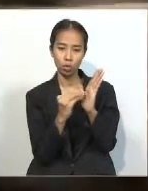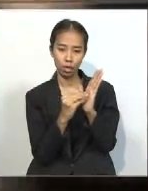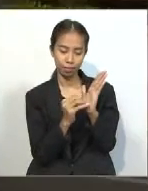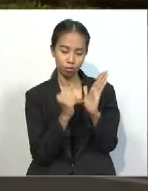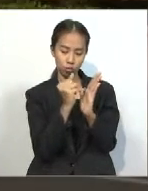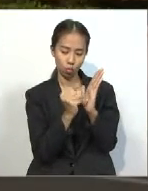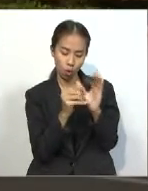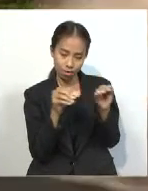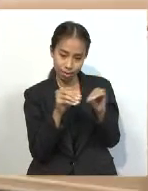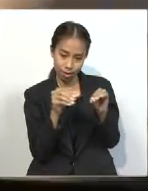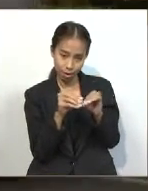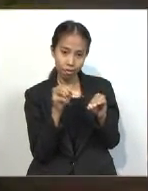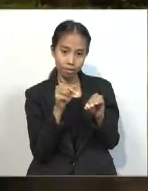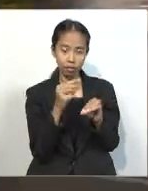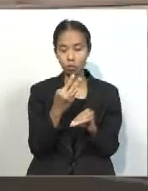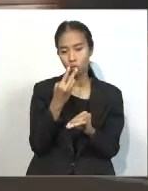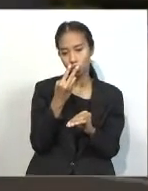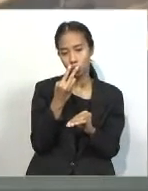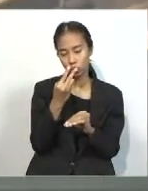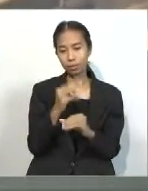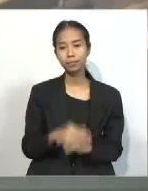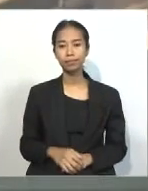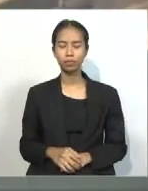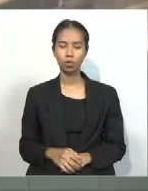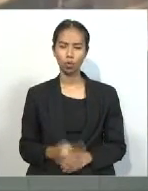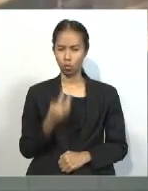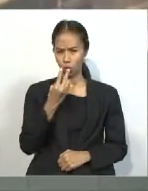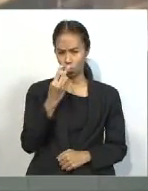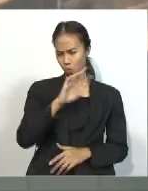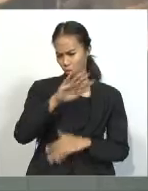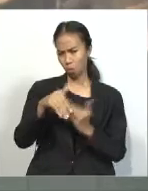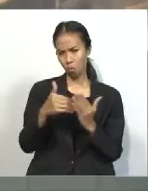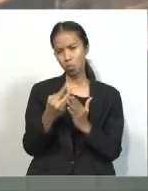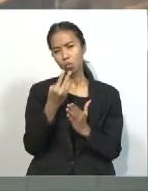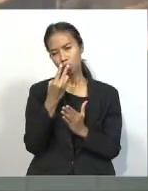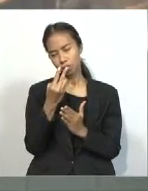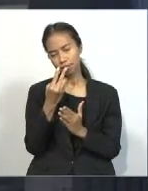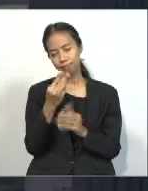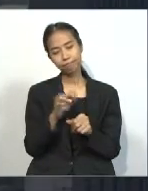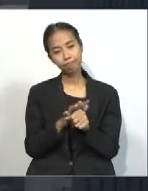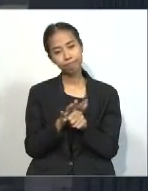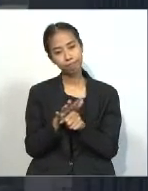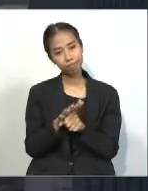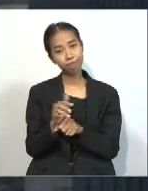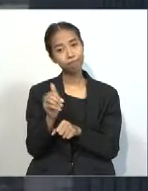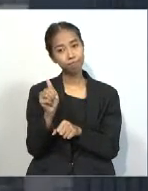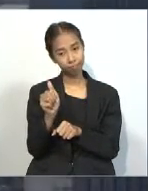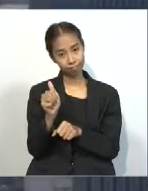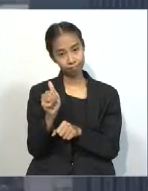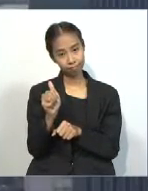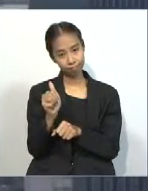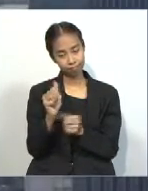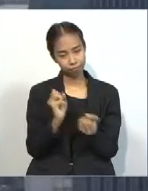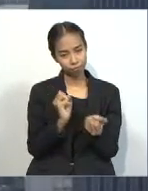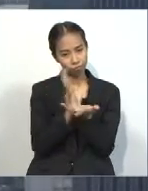พมหานครและปริมณฑลดูภาพรวมก่อนนะคะภาพรวมเนี่ยคุณภาพอากาศอยู่ในระดับคุณภาพดีถึงมี